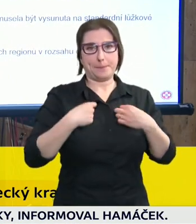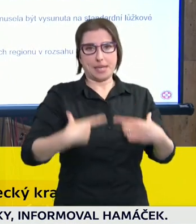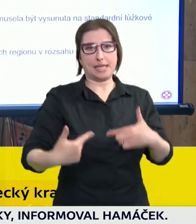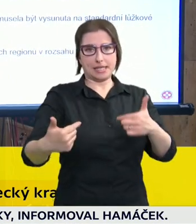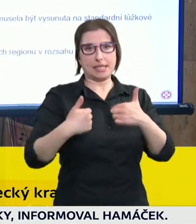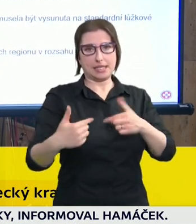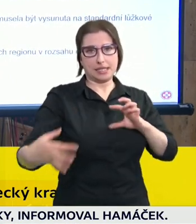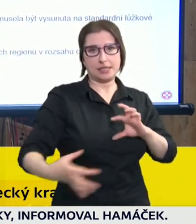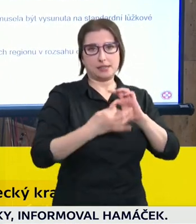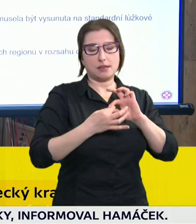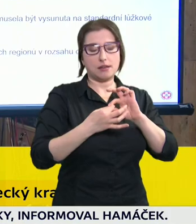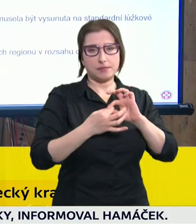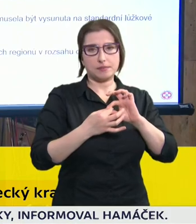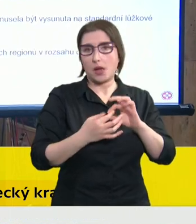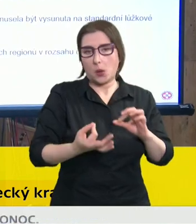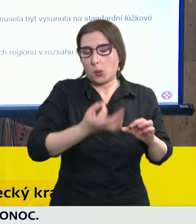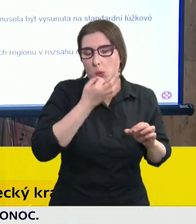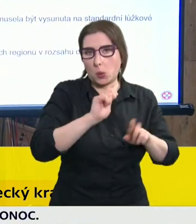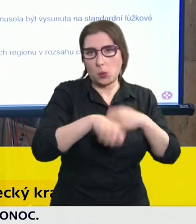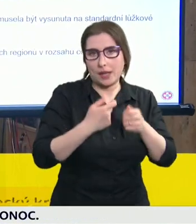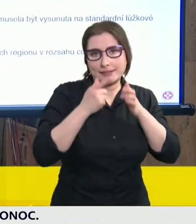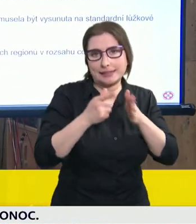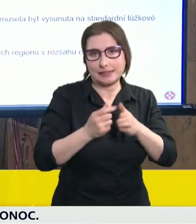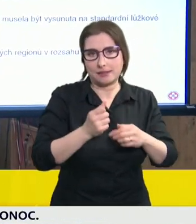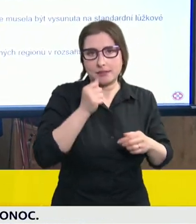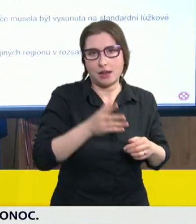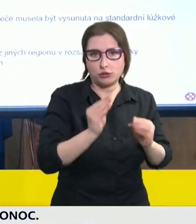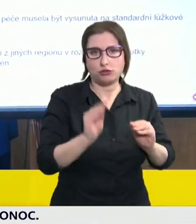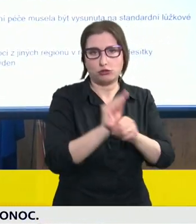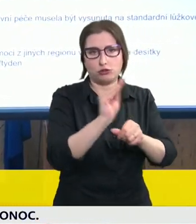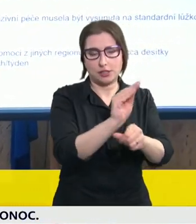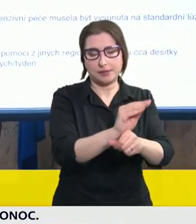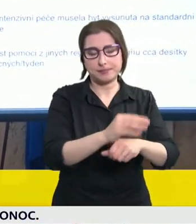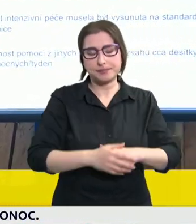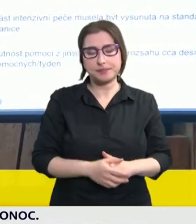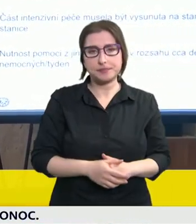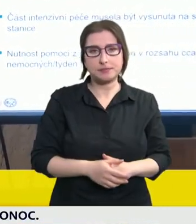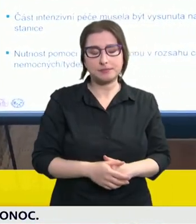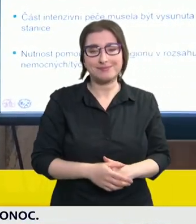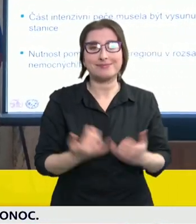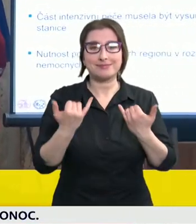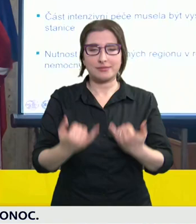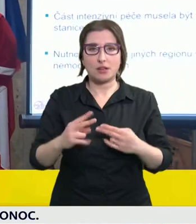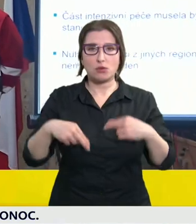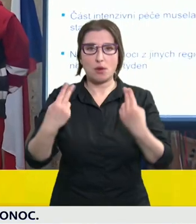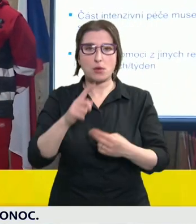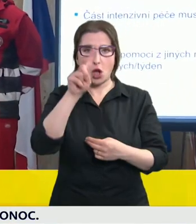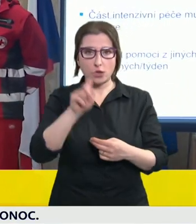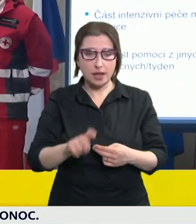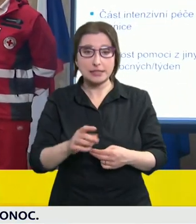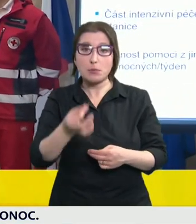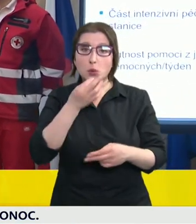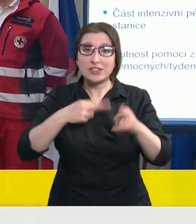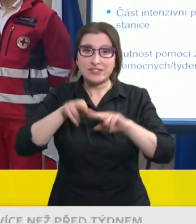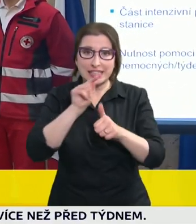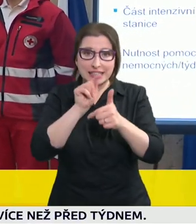vytvořit. Já děkuji za pozornost. Děkuji řečníkům, není prostor pro vaše dotazy a jenom poprosím, pokud budete mít více dotazů